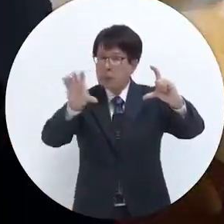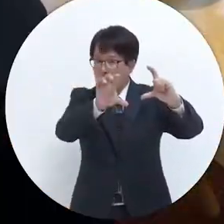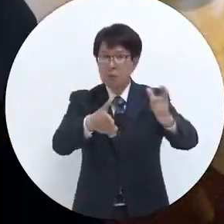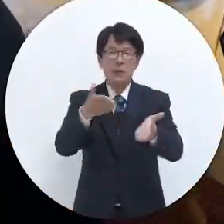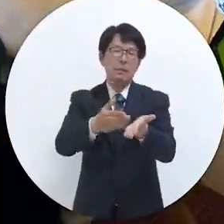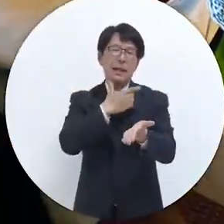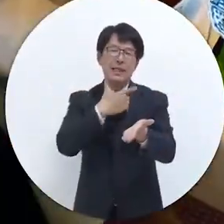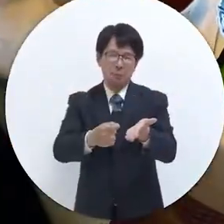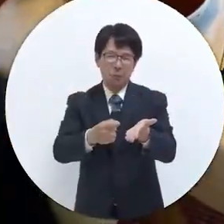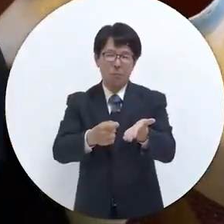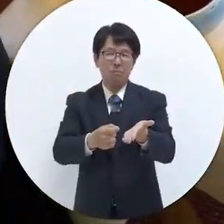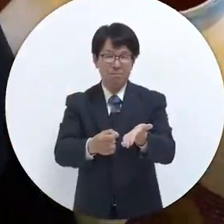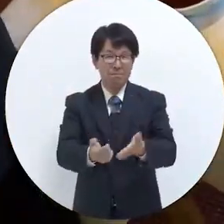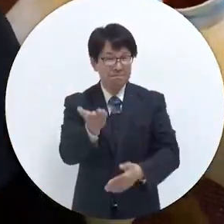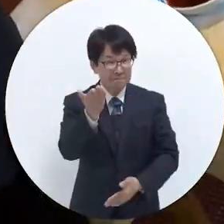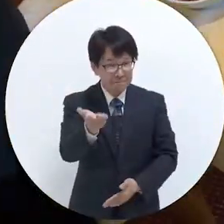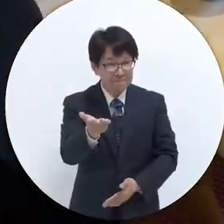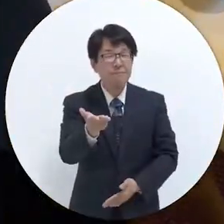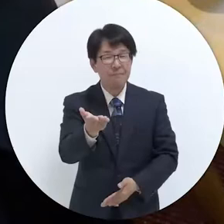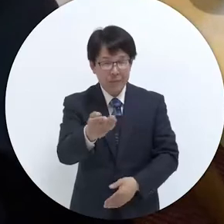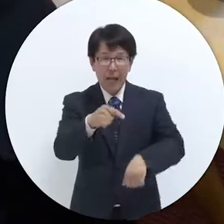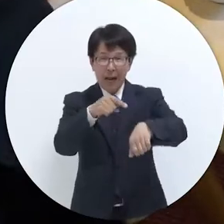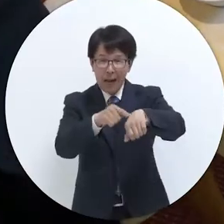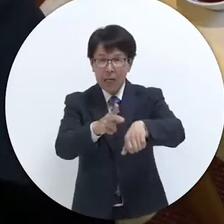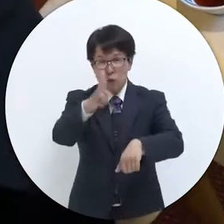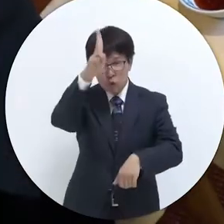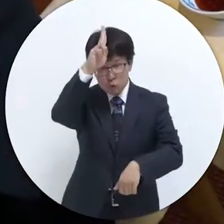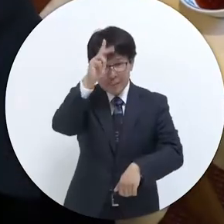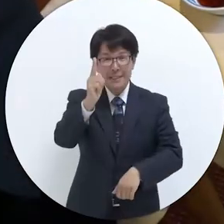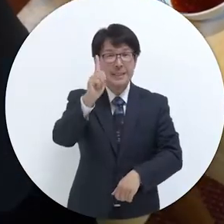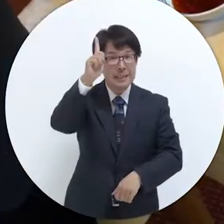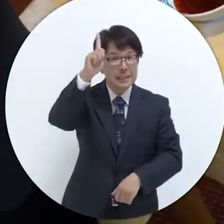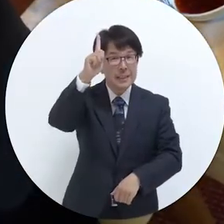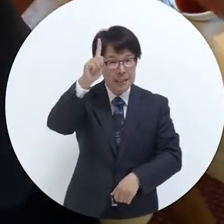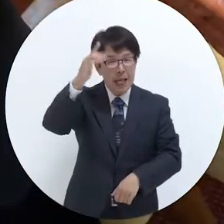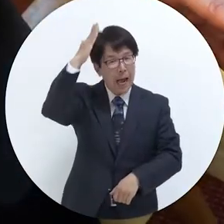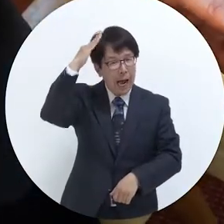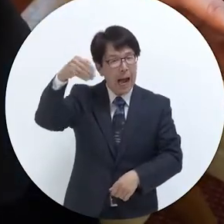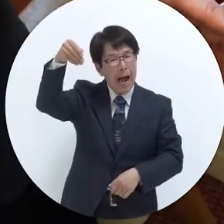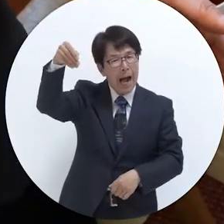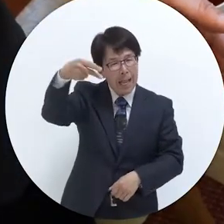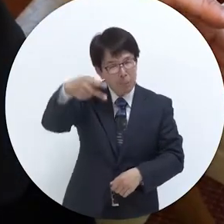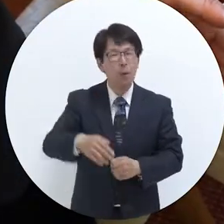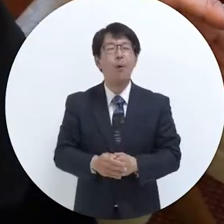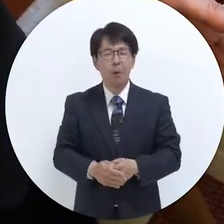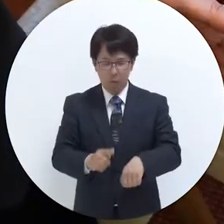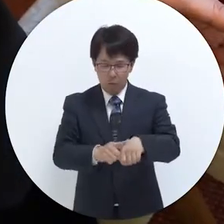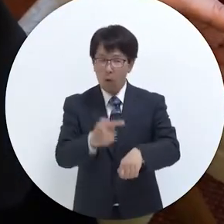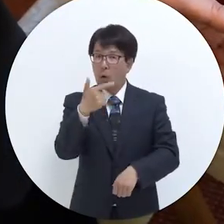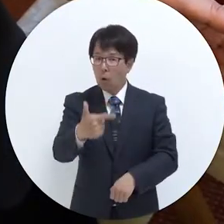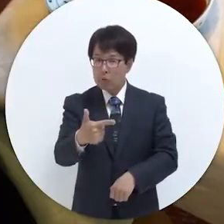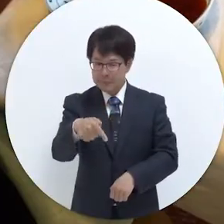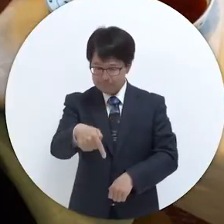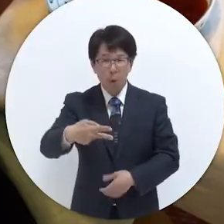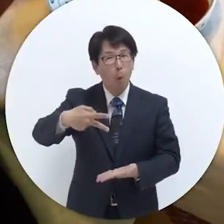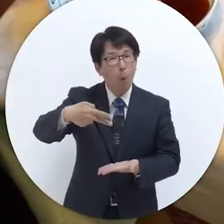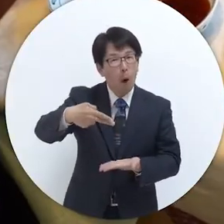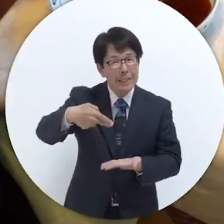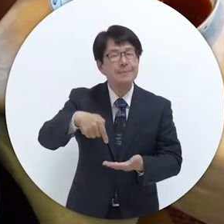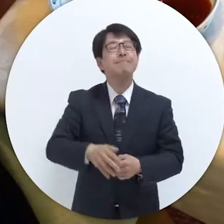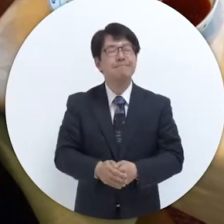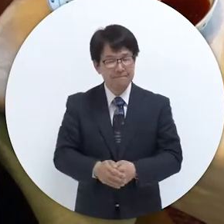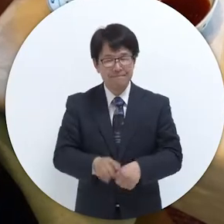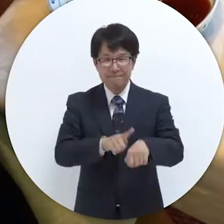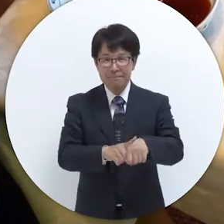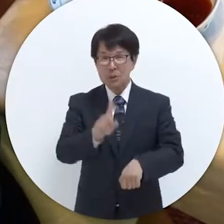きます。まずこちら12時の方向が、揚げ物でございます。でこちら6時の方向がお箸でございます。10時の方